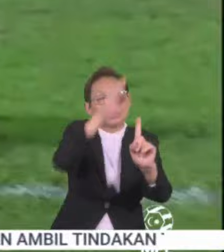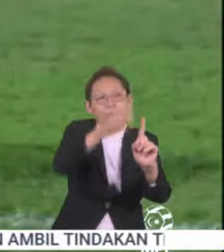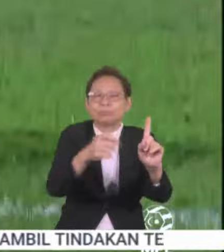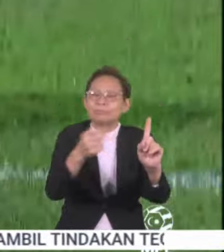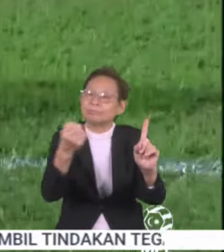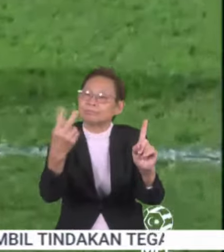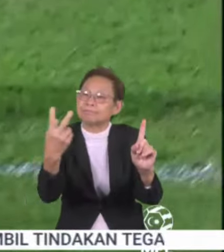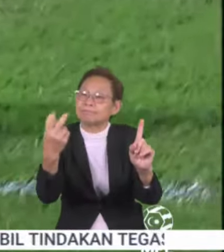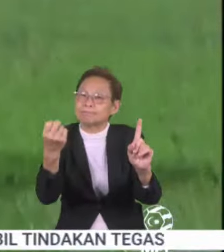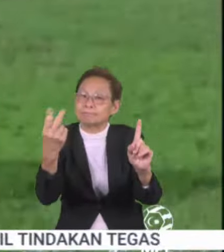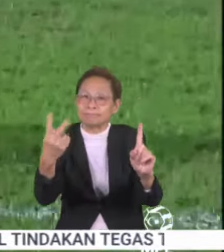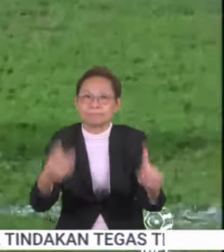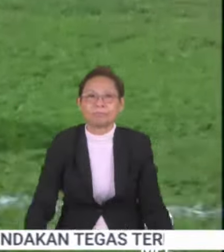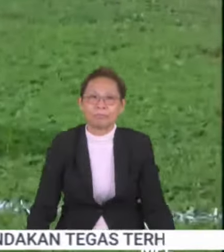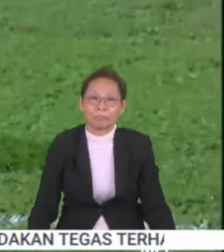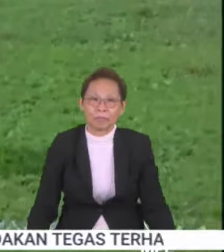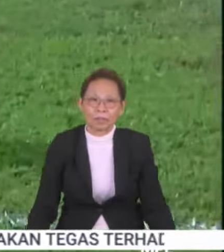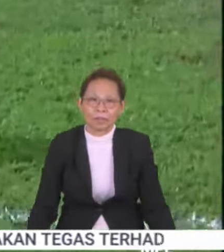1 Disember.